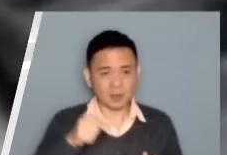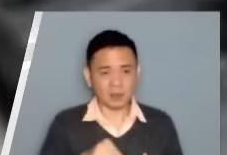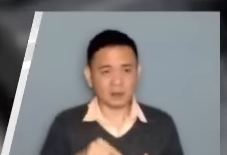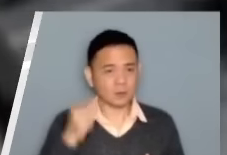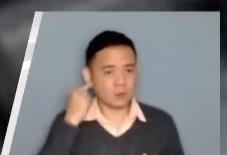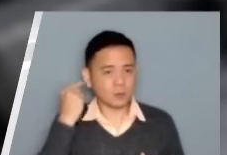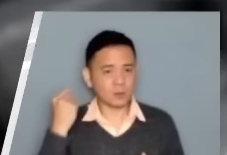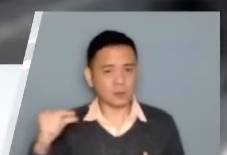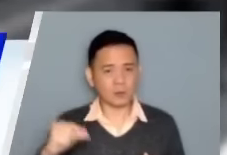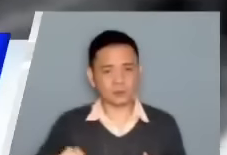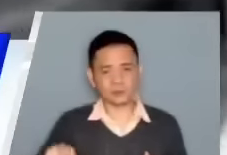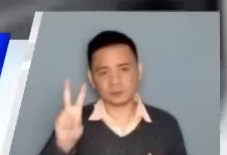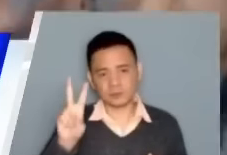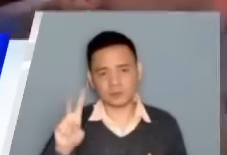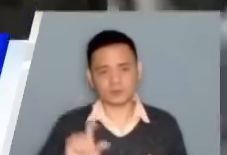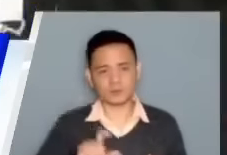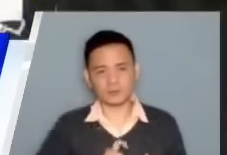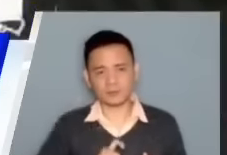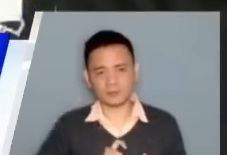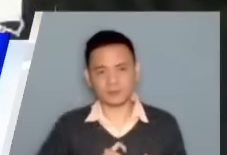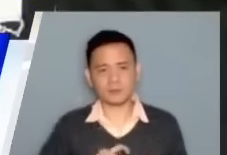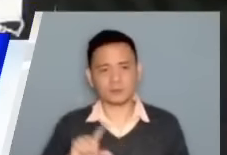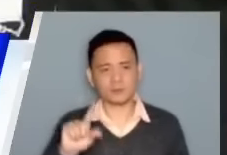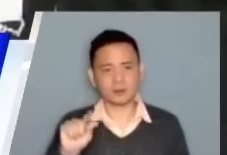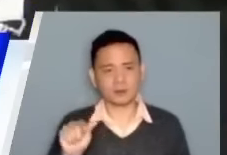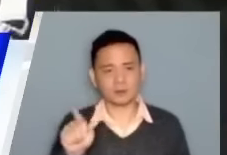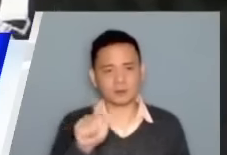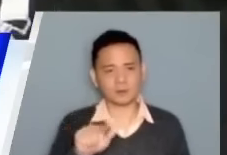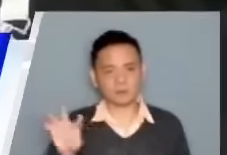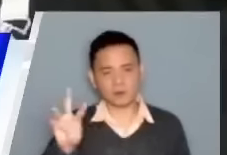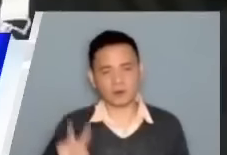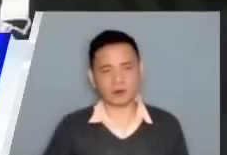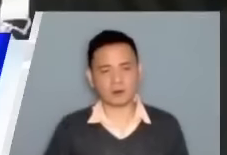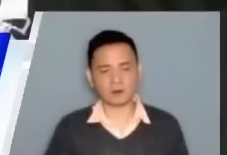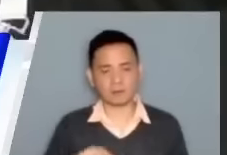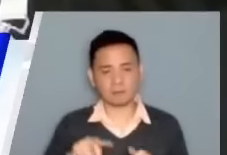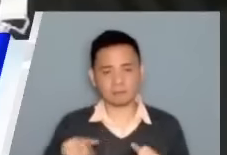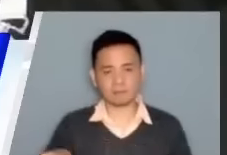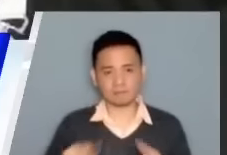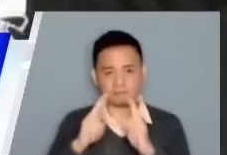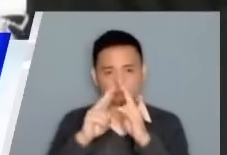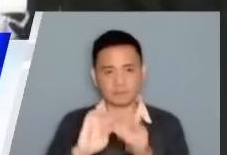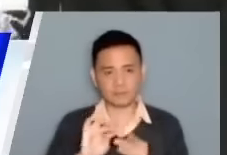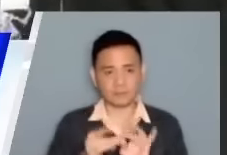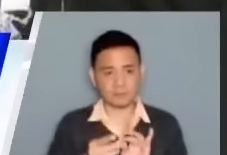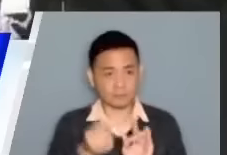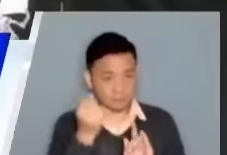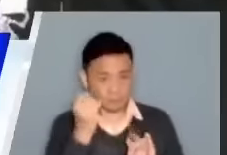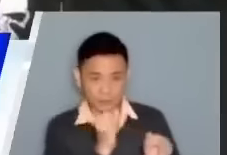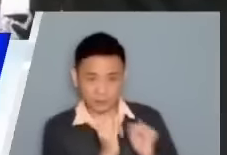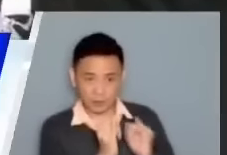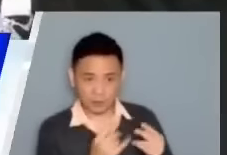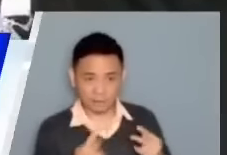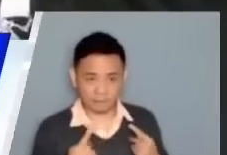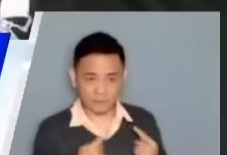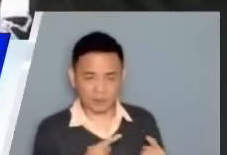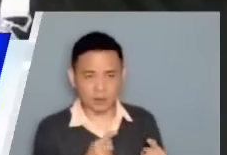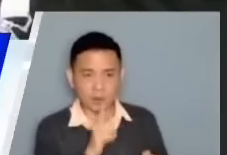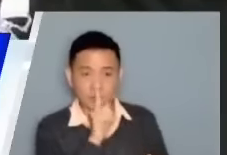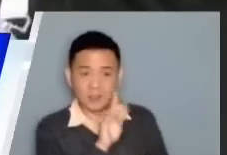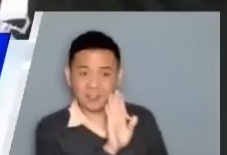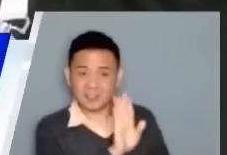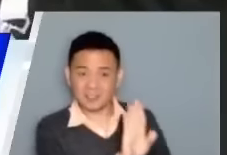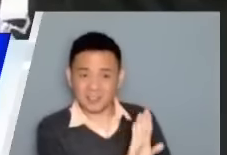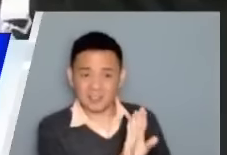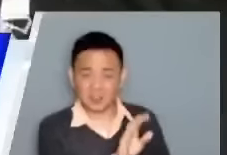2024 Paris Olympics pero sabi niya oras hindi Paos ang kanyang pagtahak sa